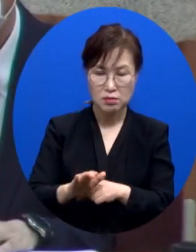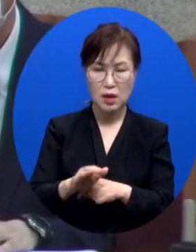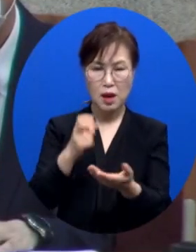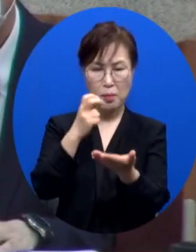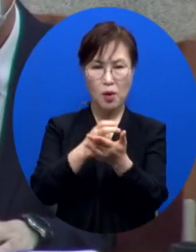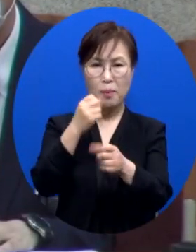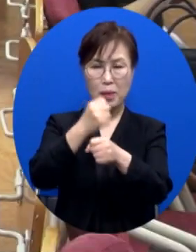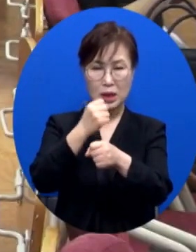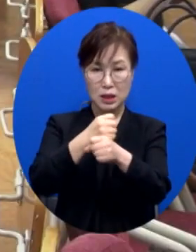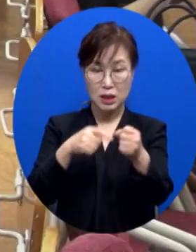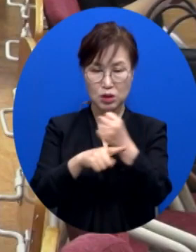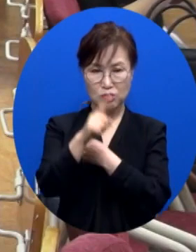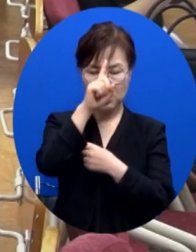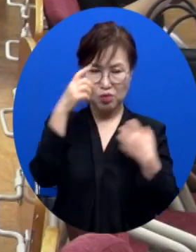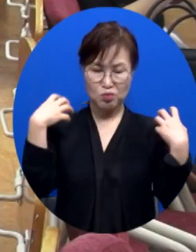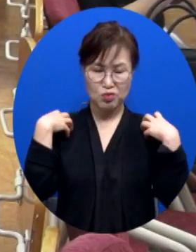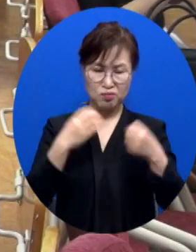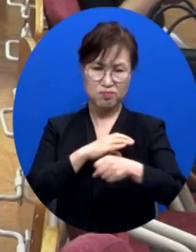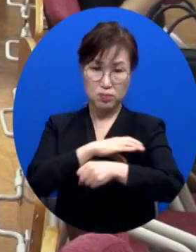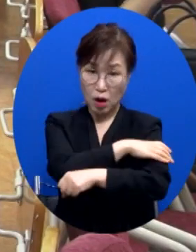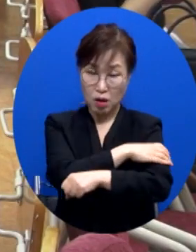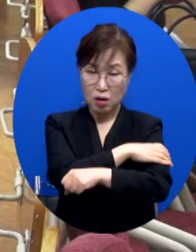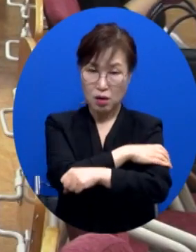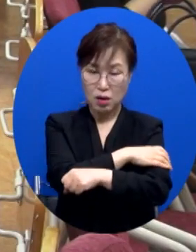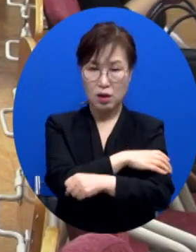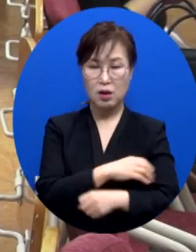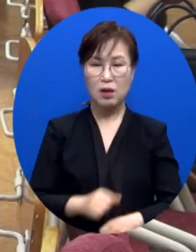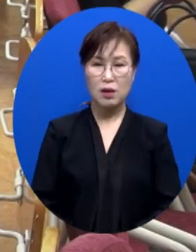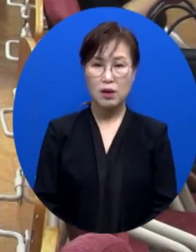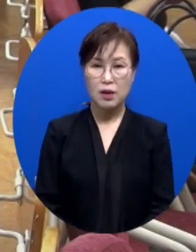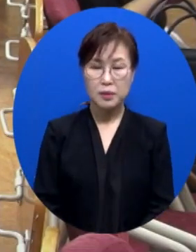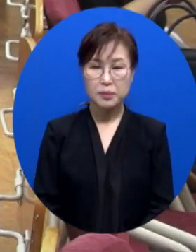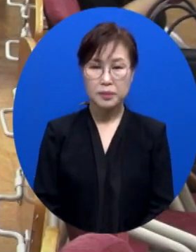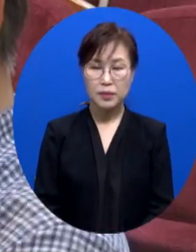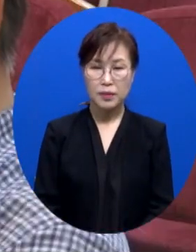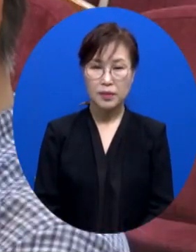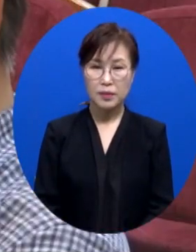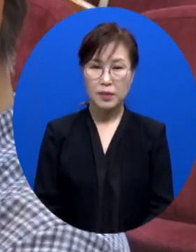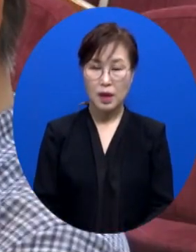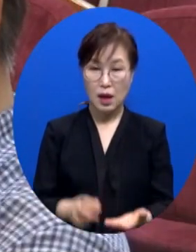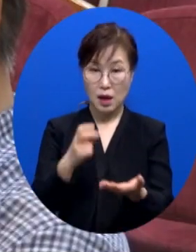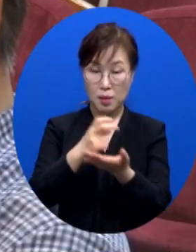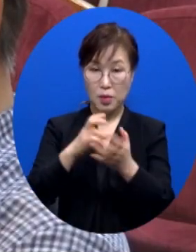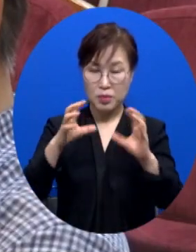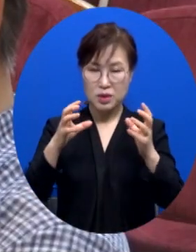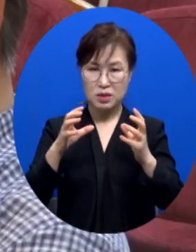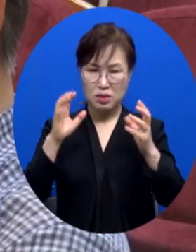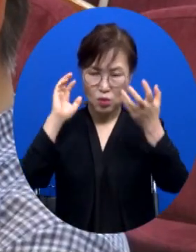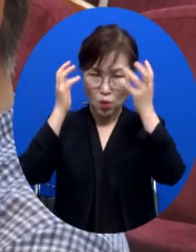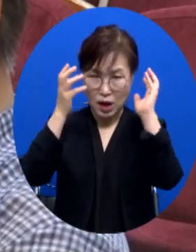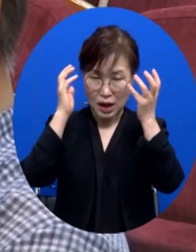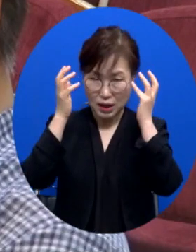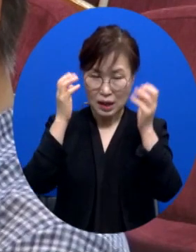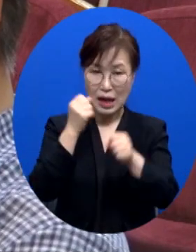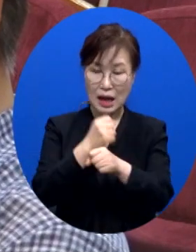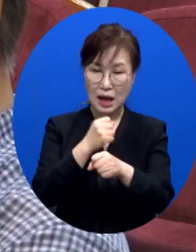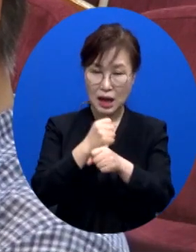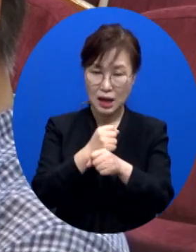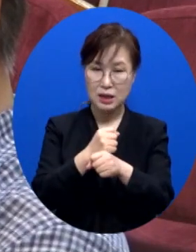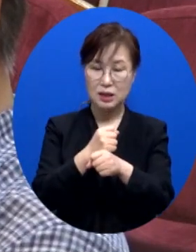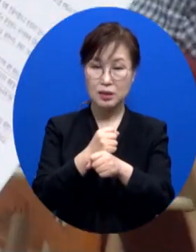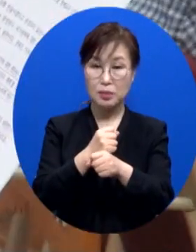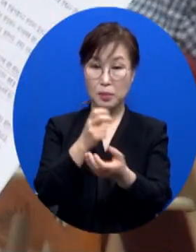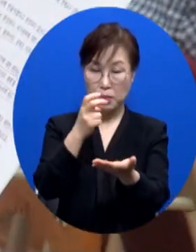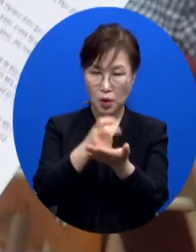것이라고 지적했습니다. 특히 성명을 통해 헌법 질서를 어지럽히고 사회 분열과 혼란을 야기하는